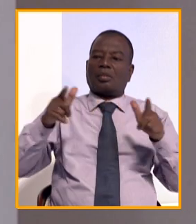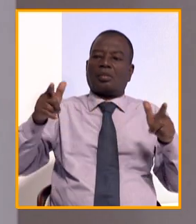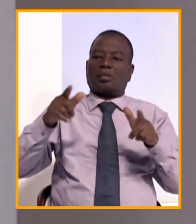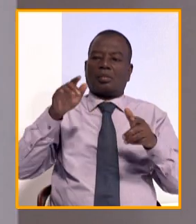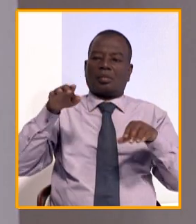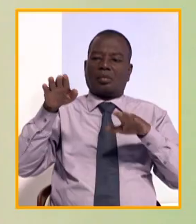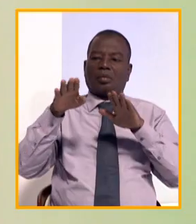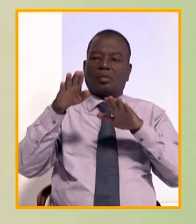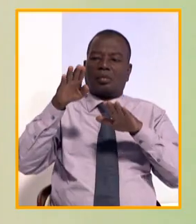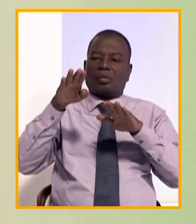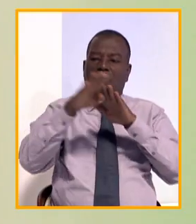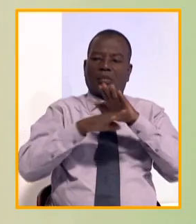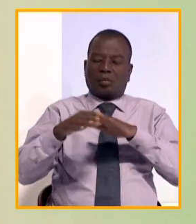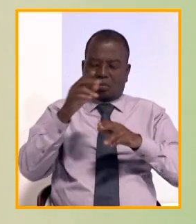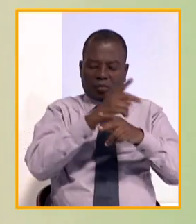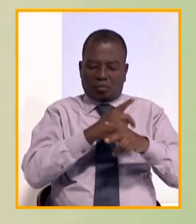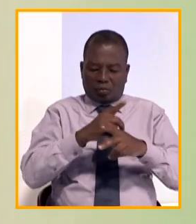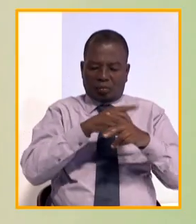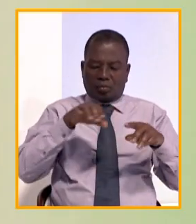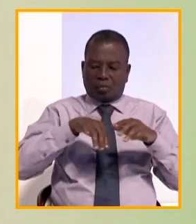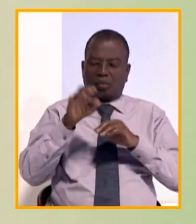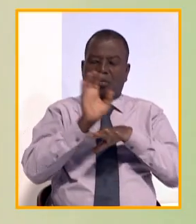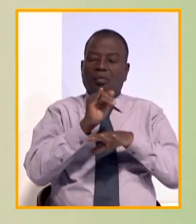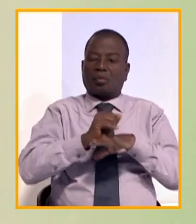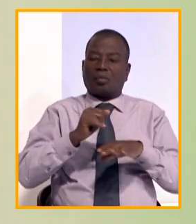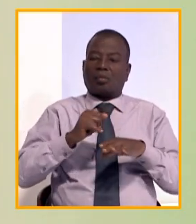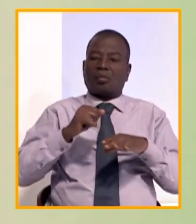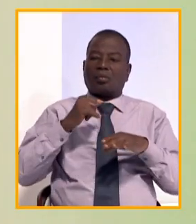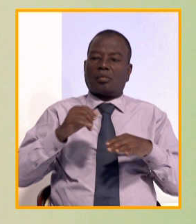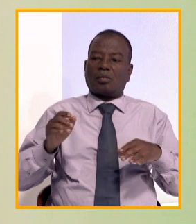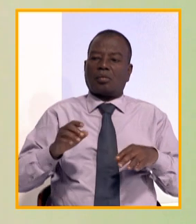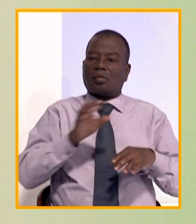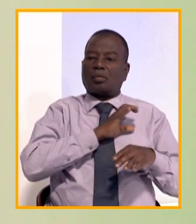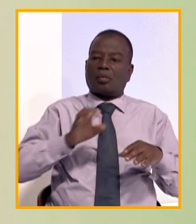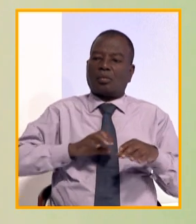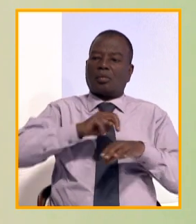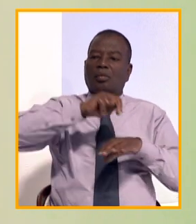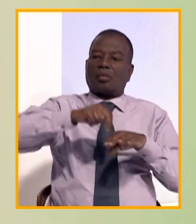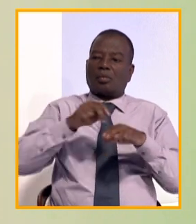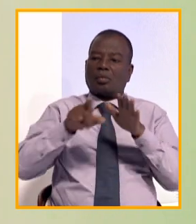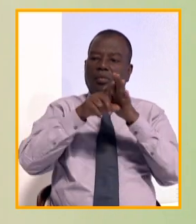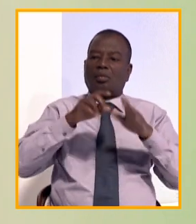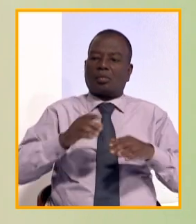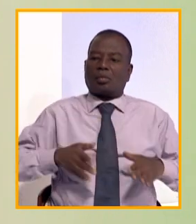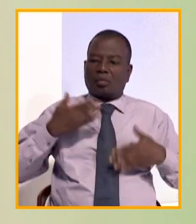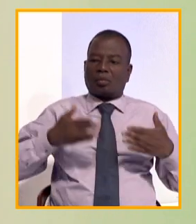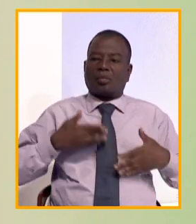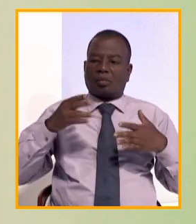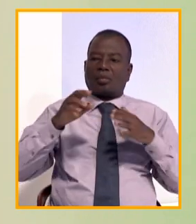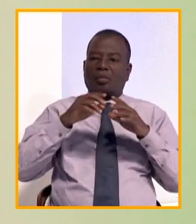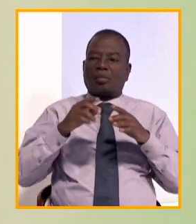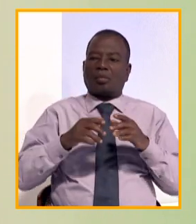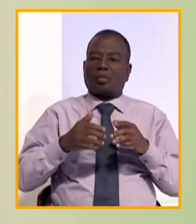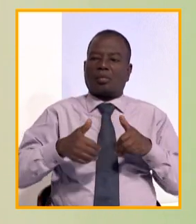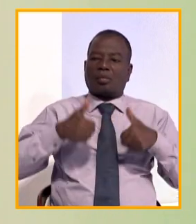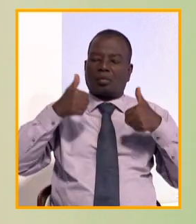contrôle en Côte d'Ivoire. Le Conseil national de sécurité se réjouissant des excellents résultats enregistrés dans